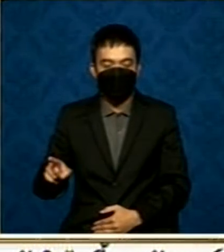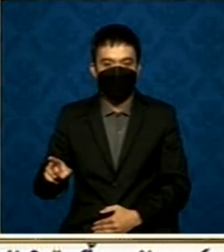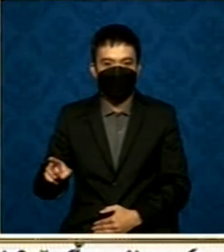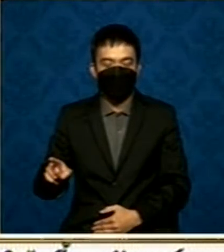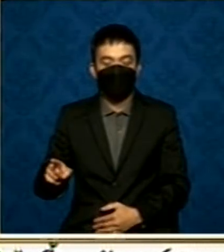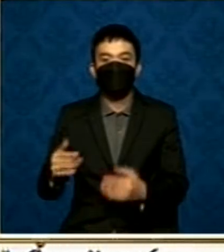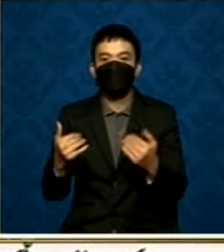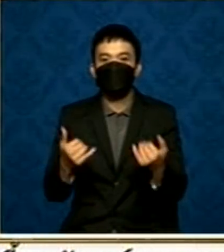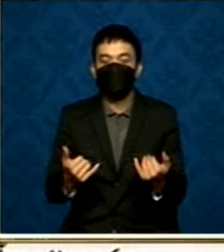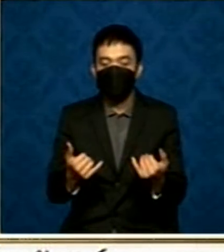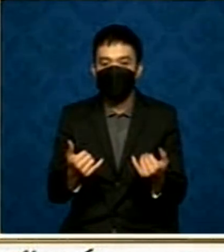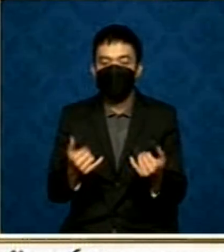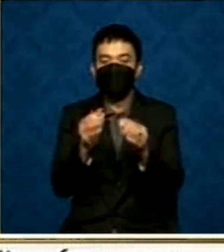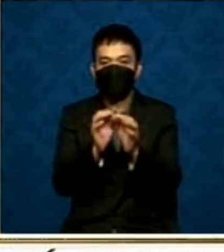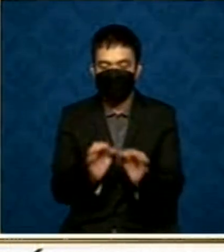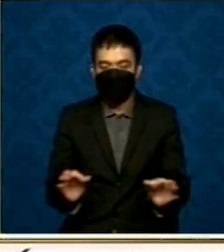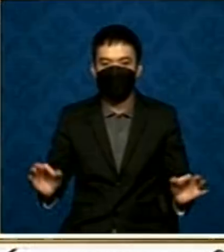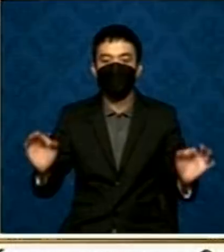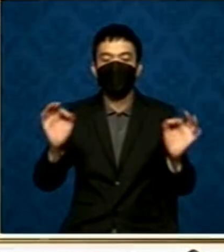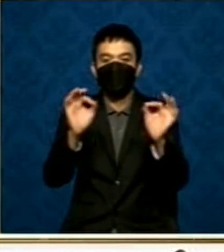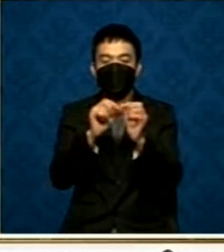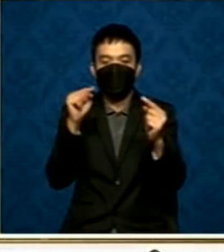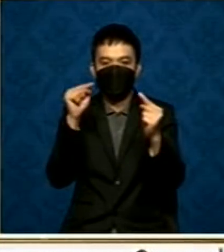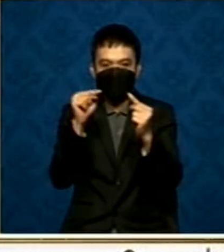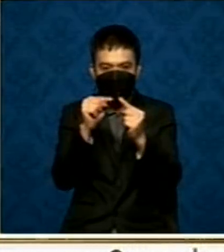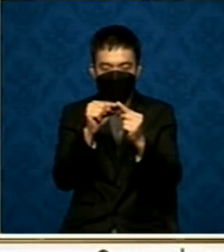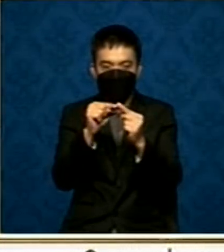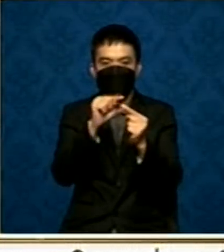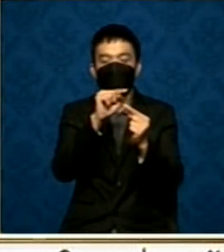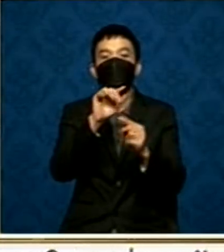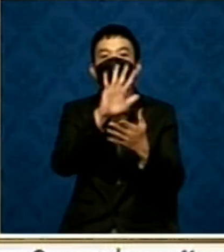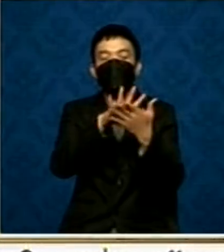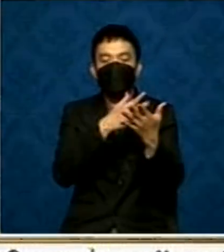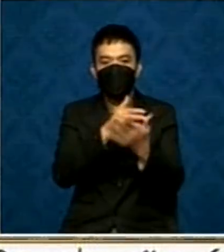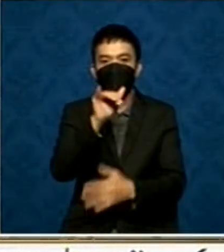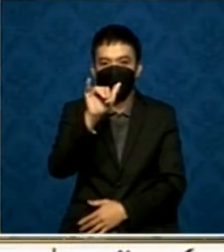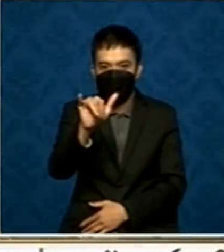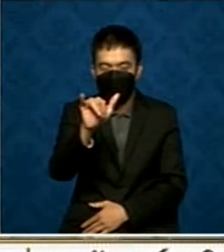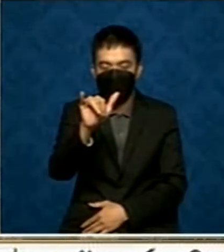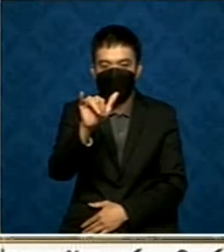ามีคามสำคญในด้ยทศาต์แต่ขนาดเดวกัน